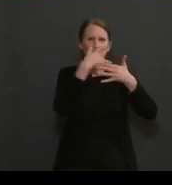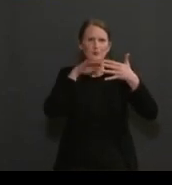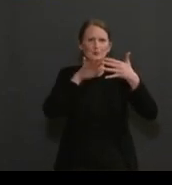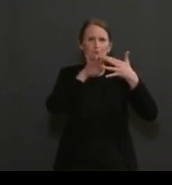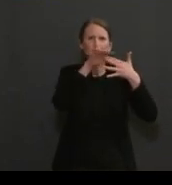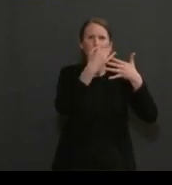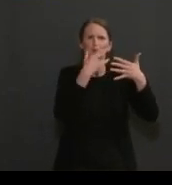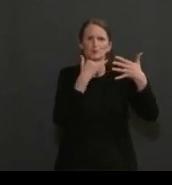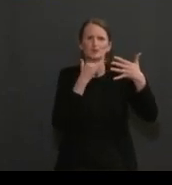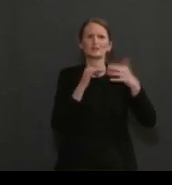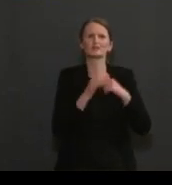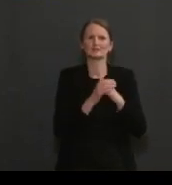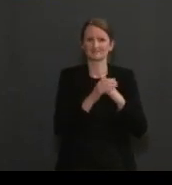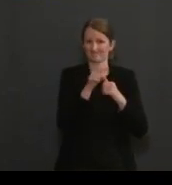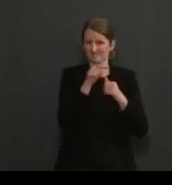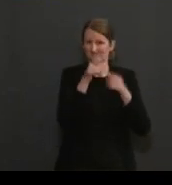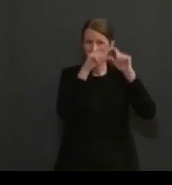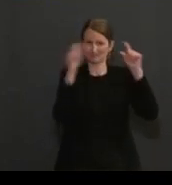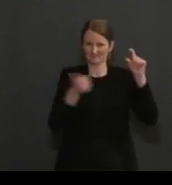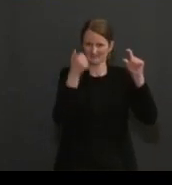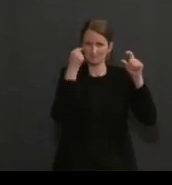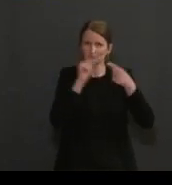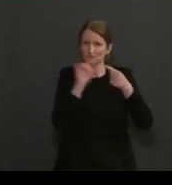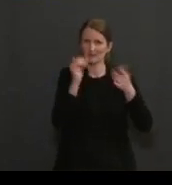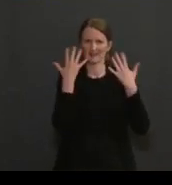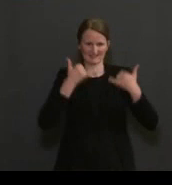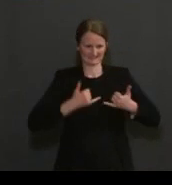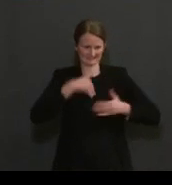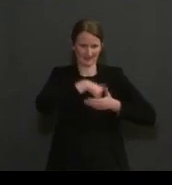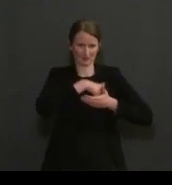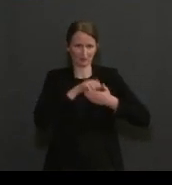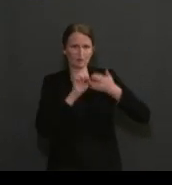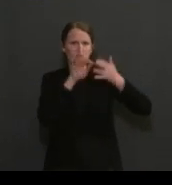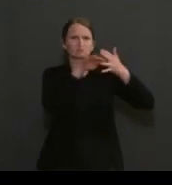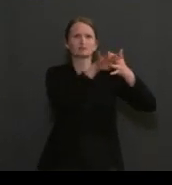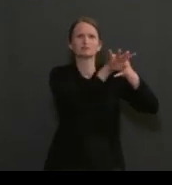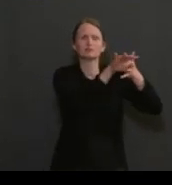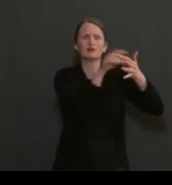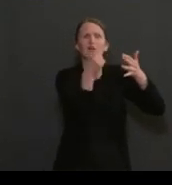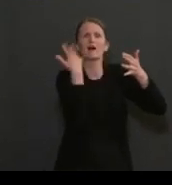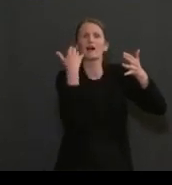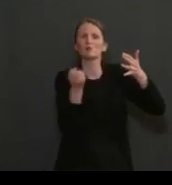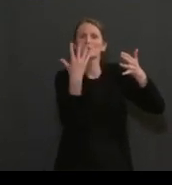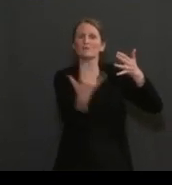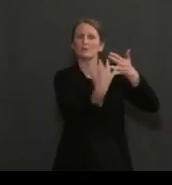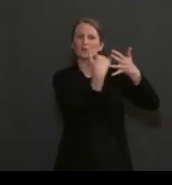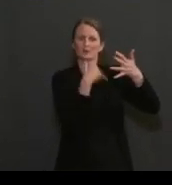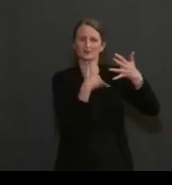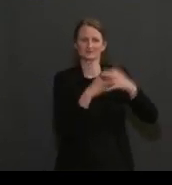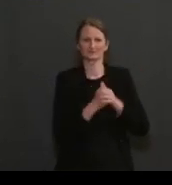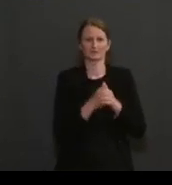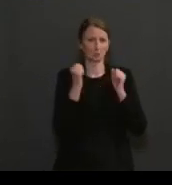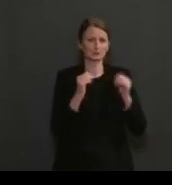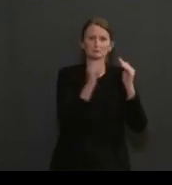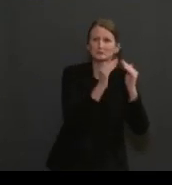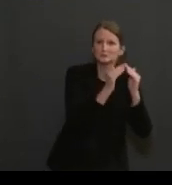qui repart vers l'extérieur. Si vous avez ce genre de système, soit chez vous, soit dans les bureaux où vous travaillez, surveillez que ces